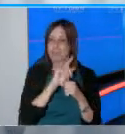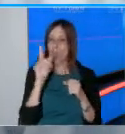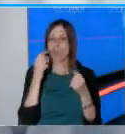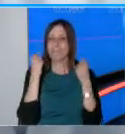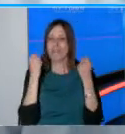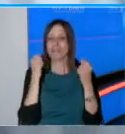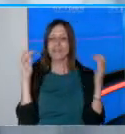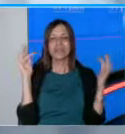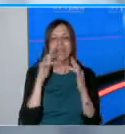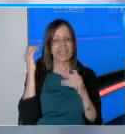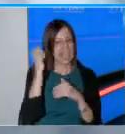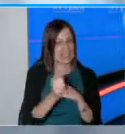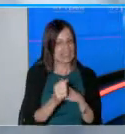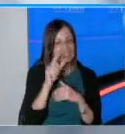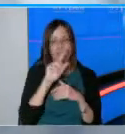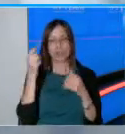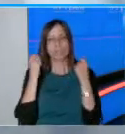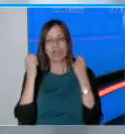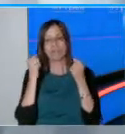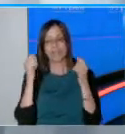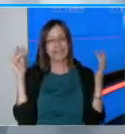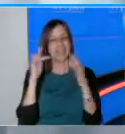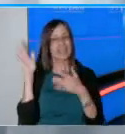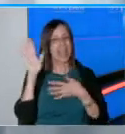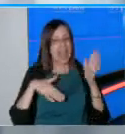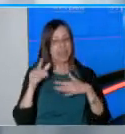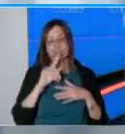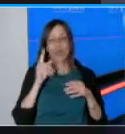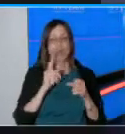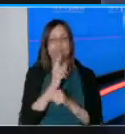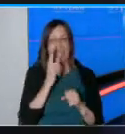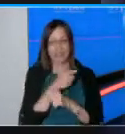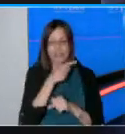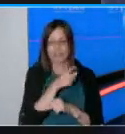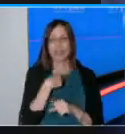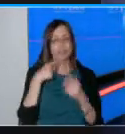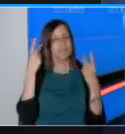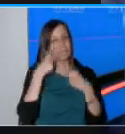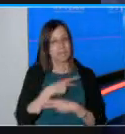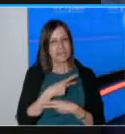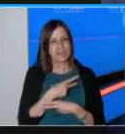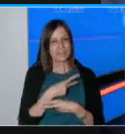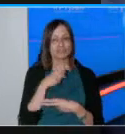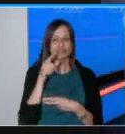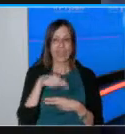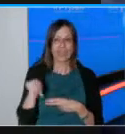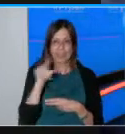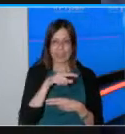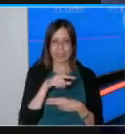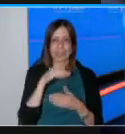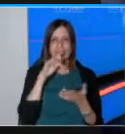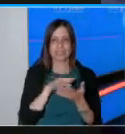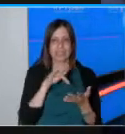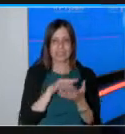מפגינים כנגד הרצח, אתם לא מפגינים כנגד האלימות, אתם לא מגנים אותה. אני מבין שאתם אתם נמצאים באיזושהי